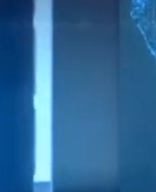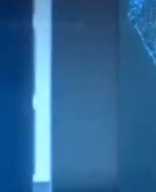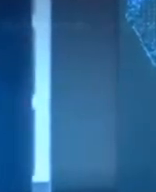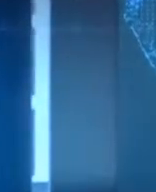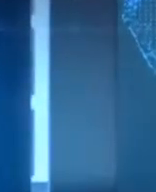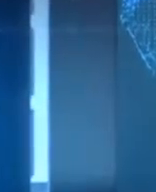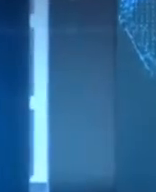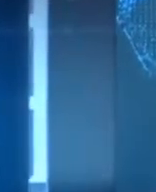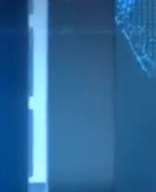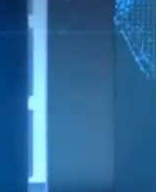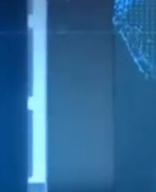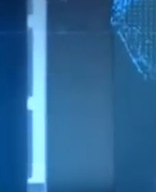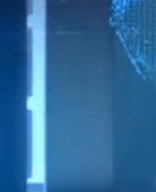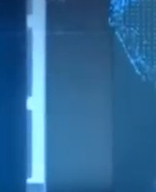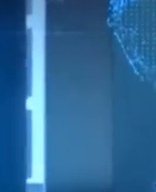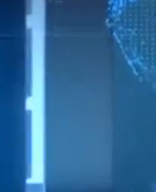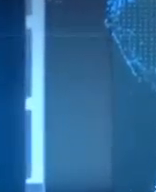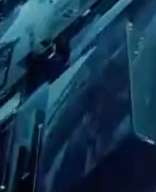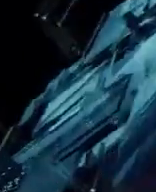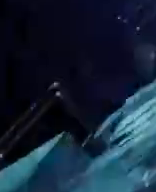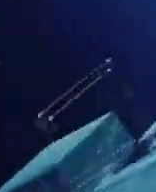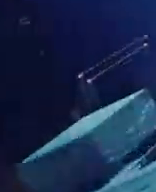жетісу арнасы.